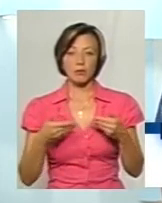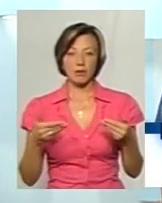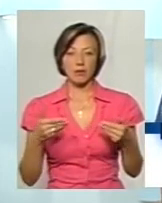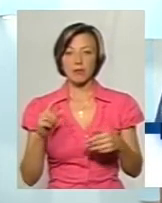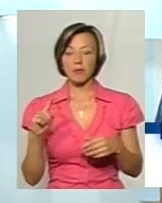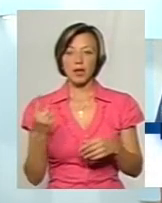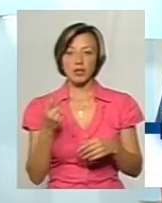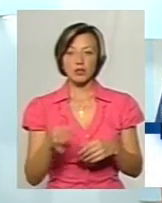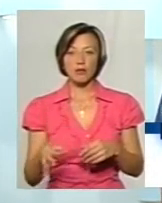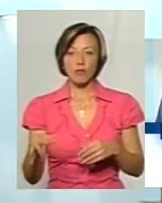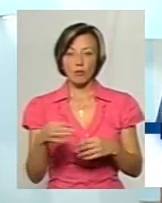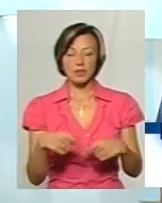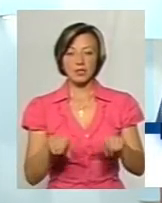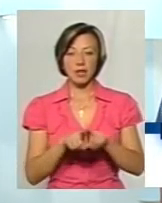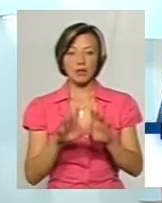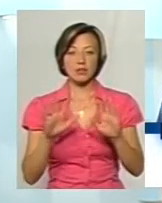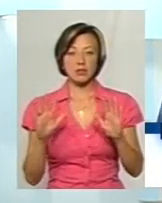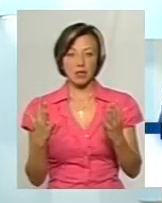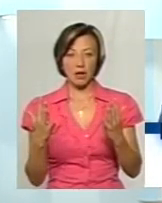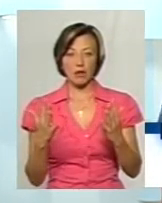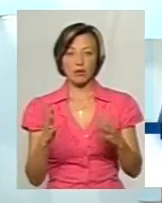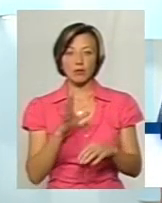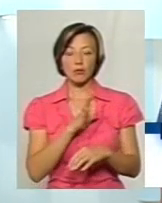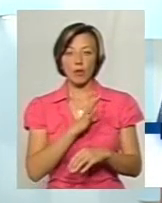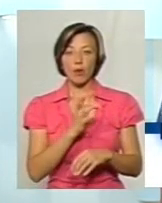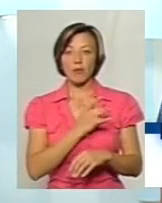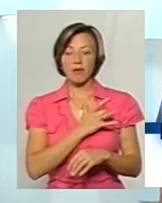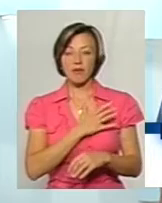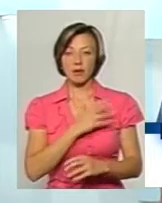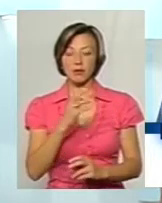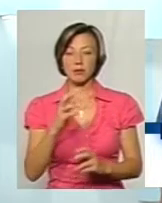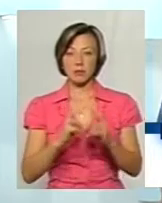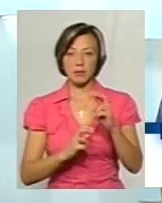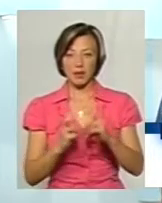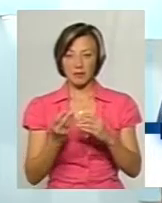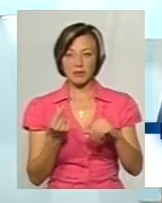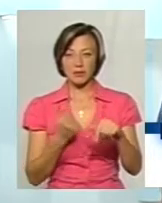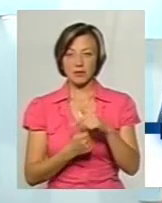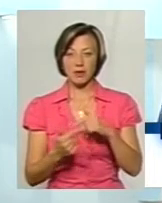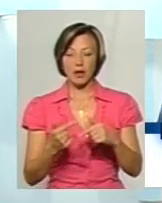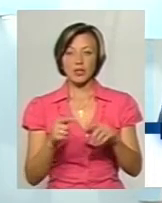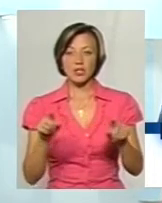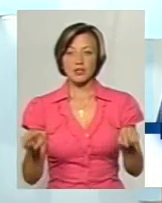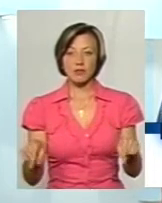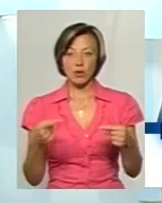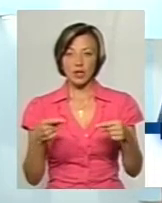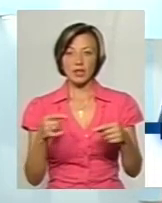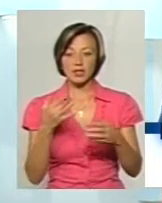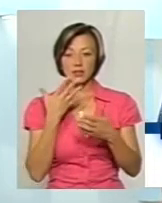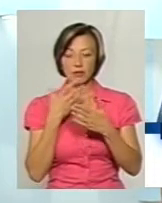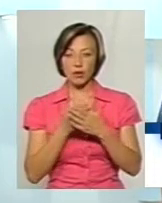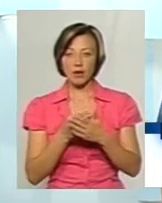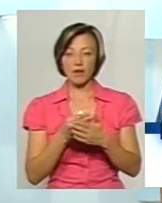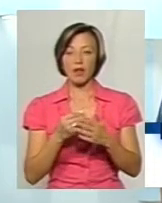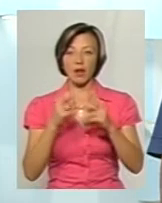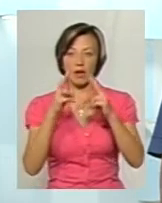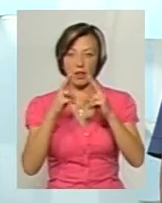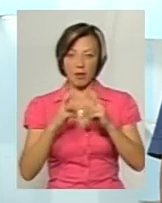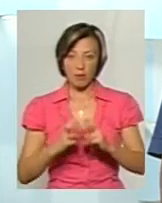в області так сталося, що було приватне підприємство, яке створили і акредитували свої власні лабораторії, БАК